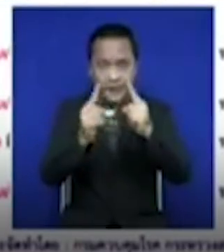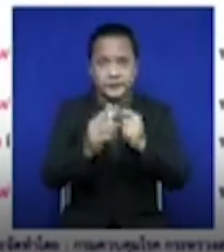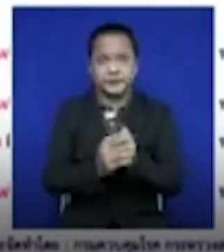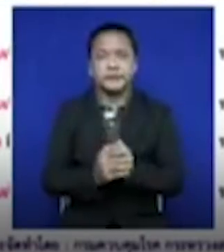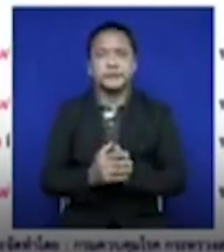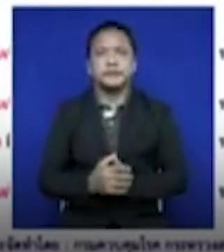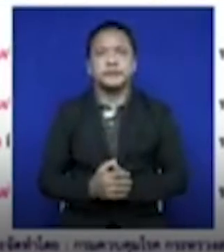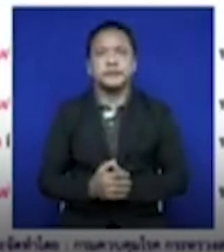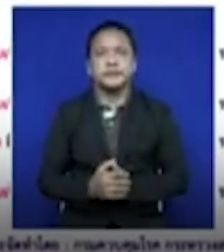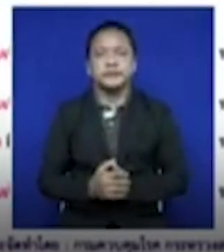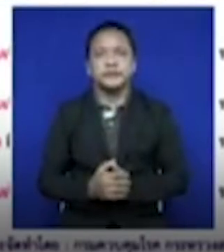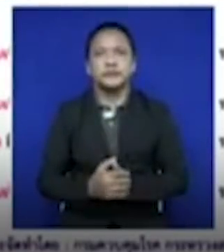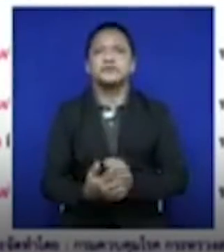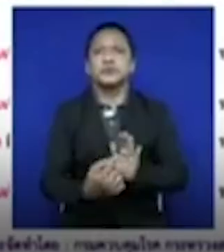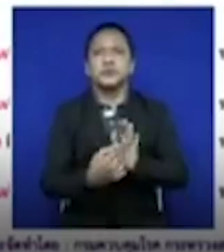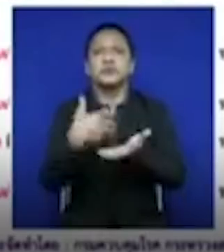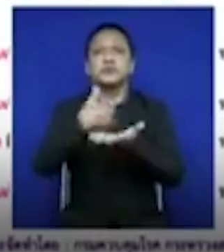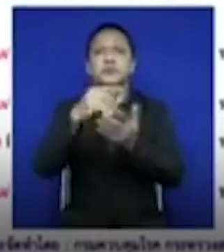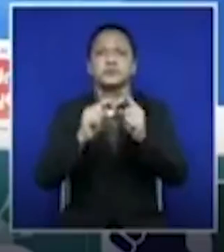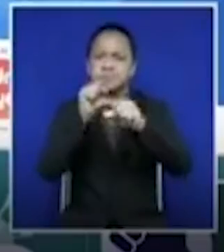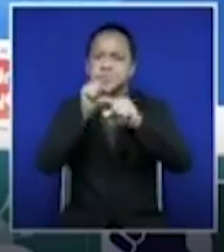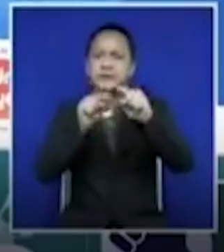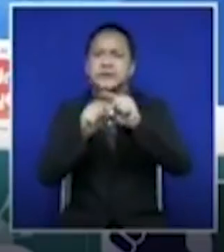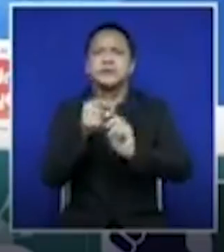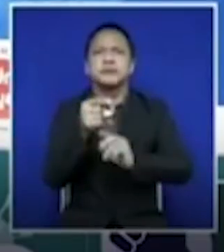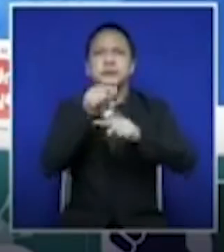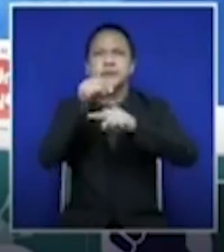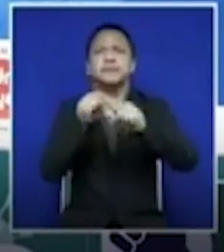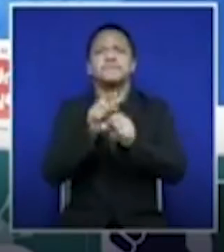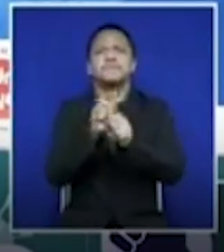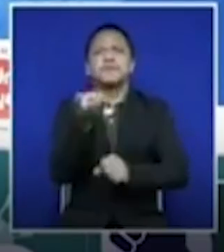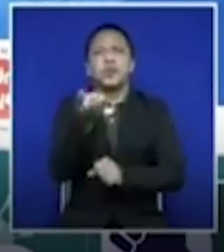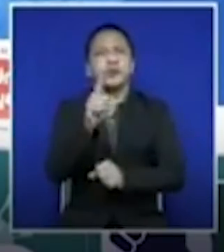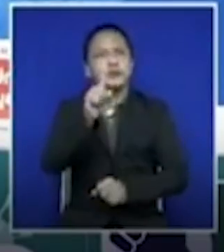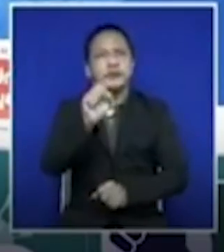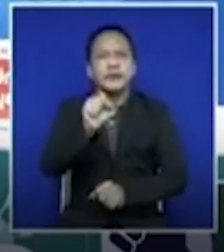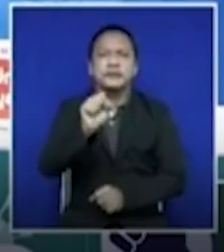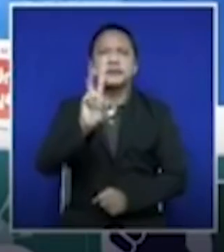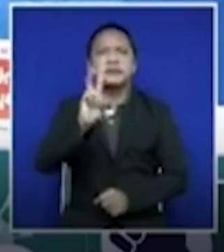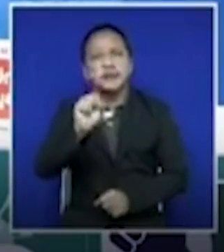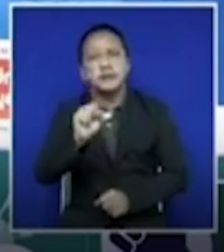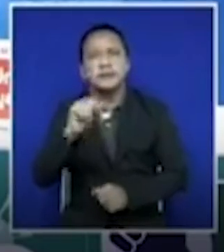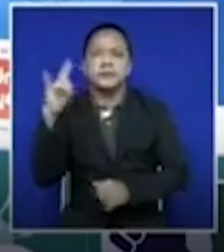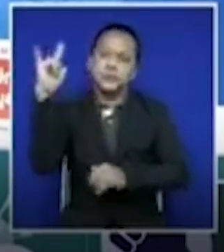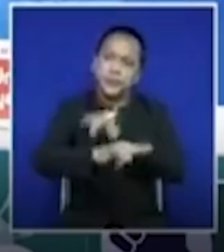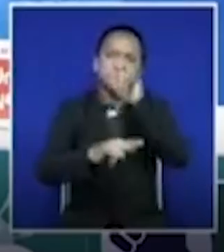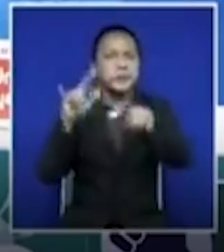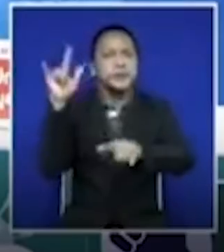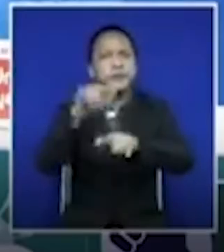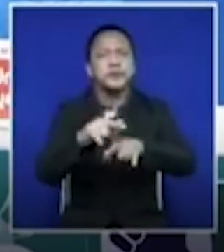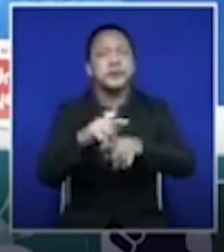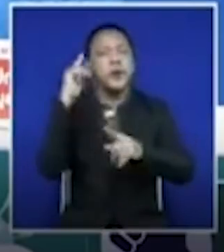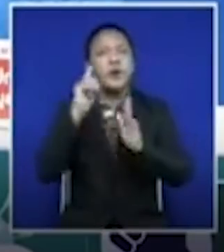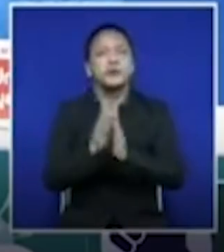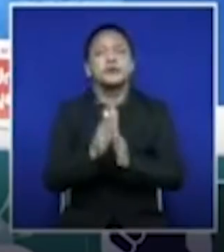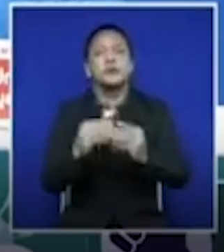ที่ เราได้นำเรียนนะครับเปอร์เซ็นต์ก็ไม่ได้เพิ่มสักเท่าไหร่นักนะครับ 107,800 กว่าคนที่เข้ามาก็แน่นอนครับจำน